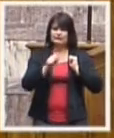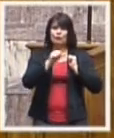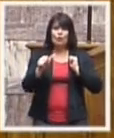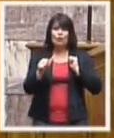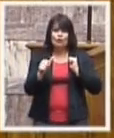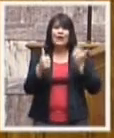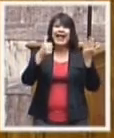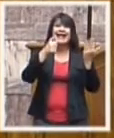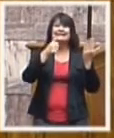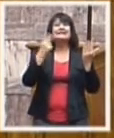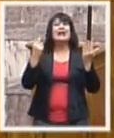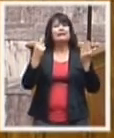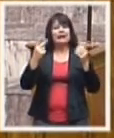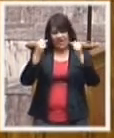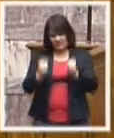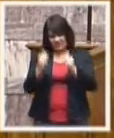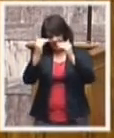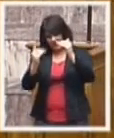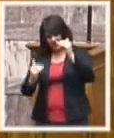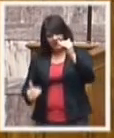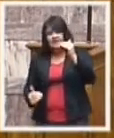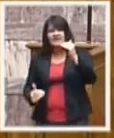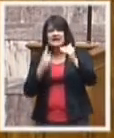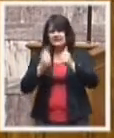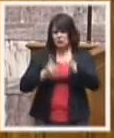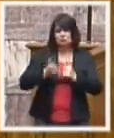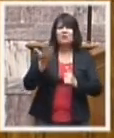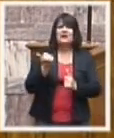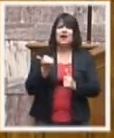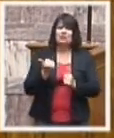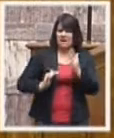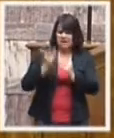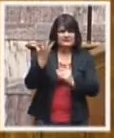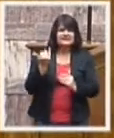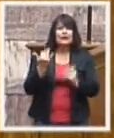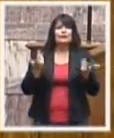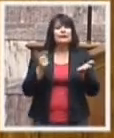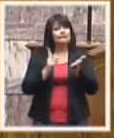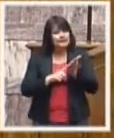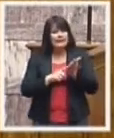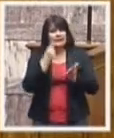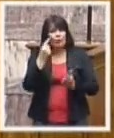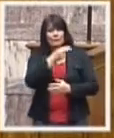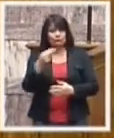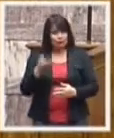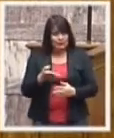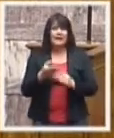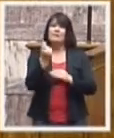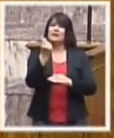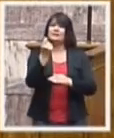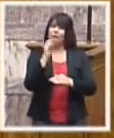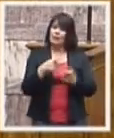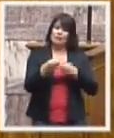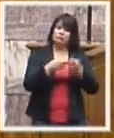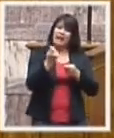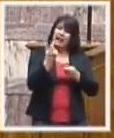την 67η θέση στο Γενικό Δίκτυο Ταξιδιωτικής και Τουριστικής Ανταγωνιστικότητας. Ο τουρισμός θα πρέπει να αντιμετωπιστεί ως οικονομική δραστηριότητα